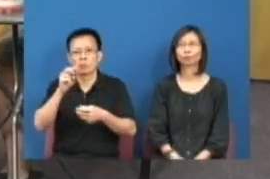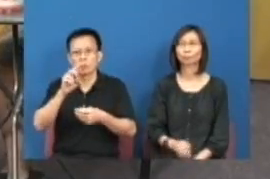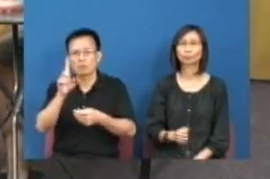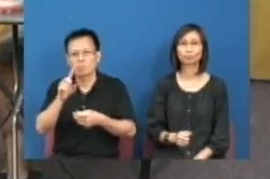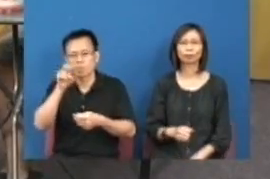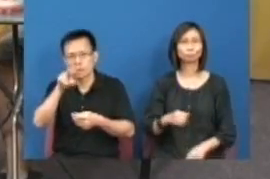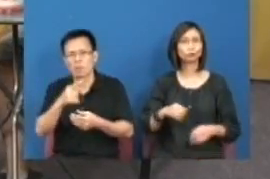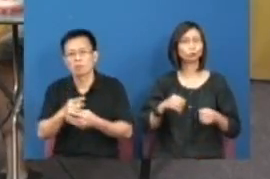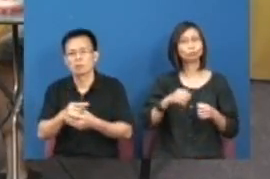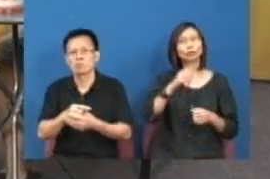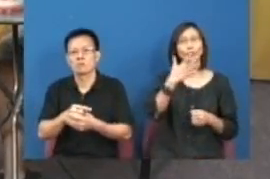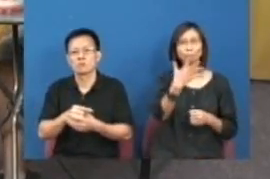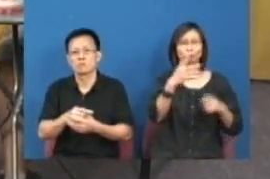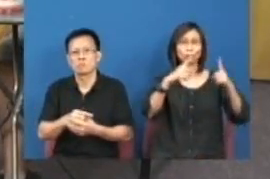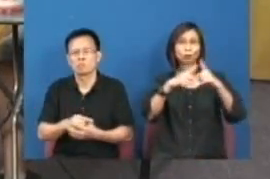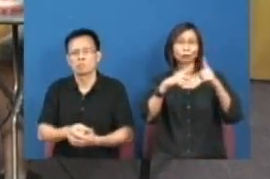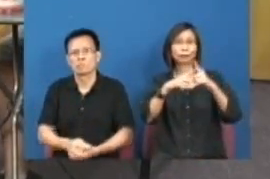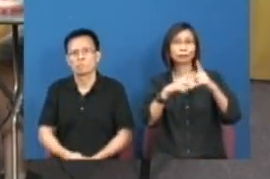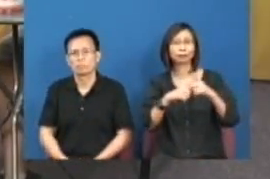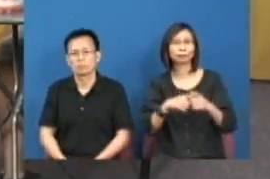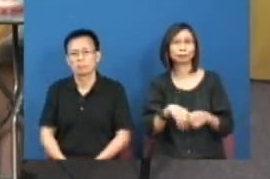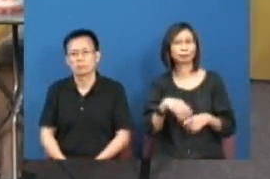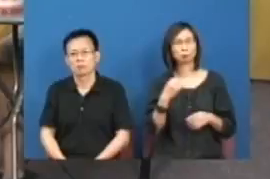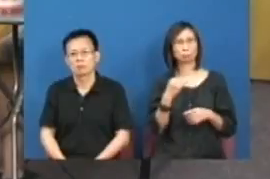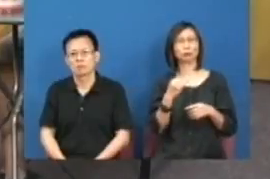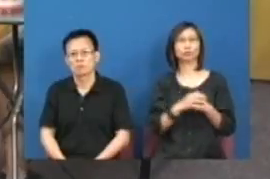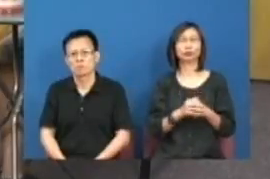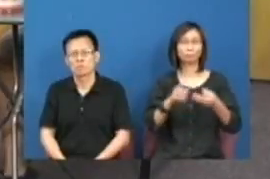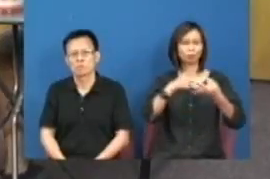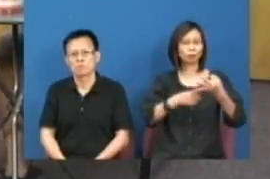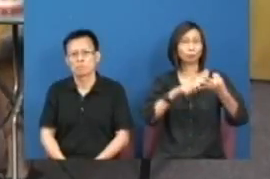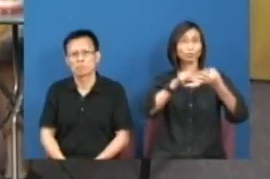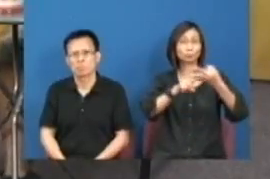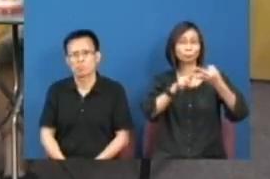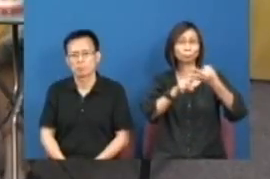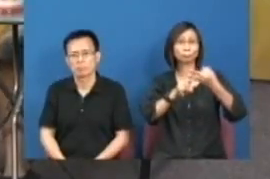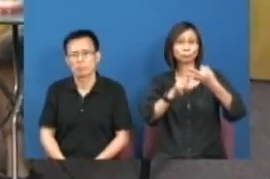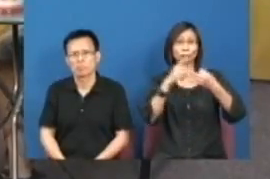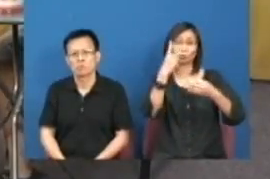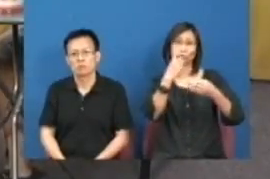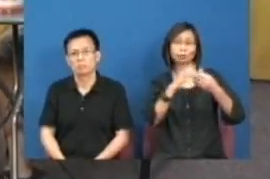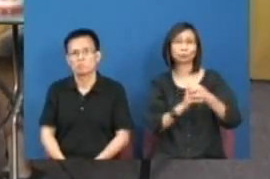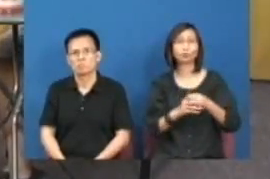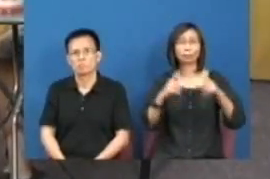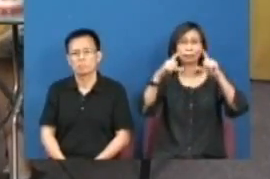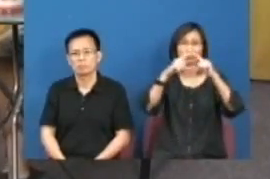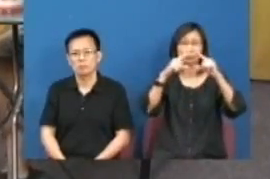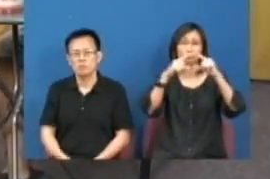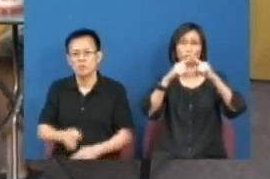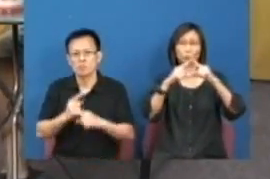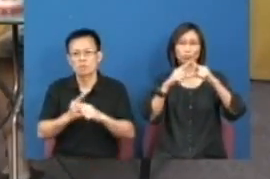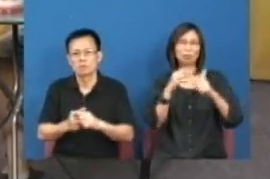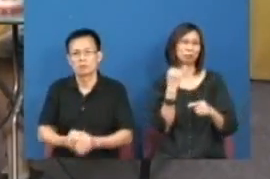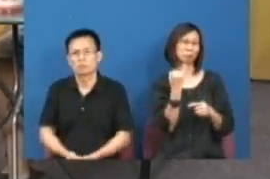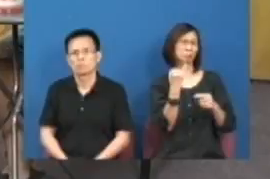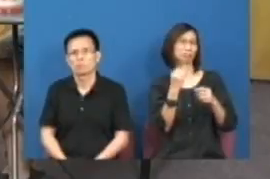least 5個人肉酸啦，阿吳康文肉酸啦，黃光亞都肉酸啦，咁答法嗰3個疑似嘅鐵三角都好肉酸啦。你唔好